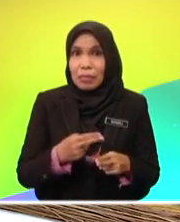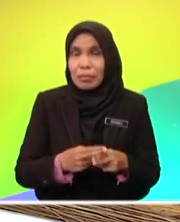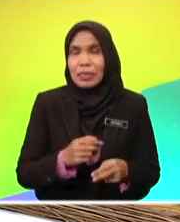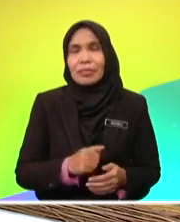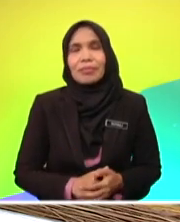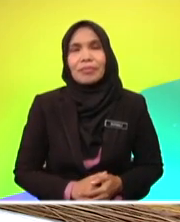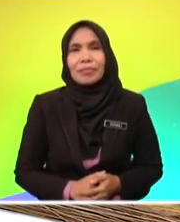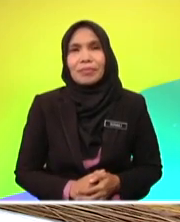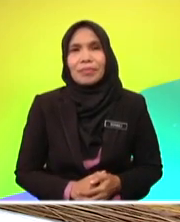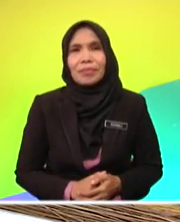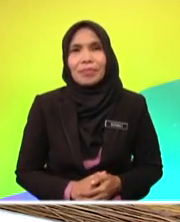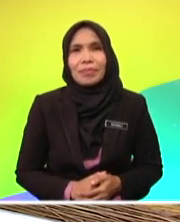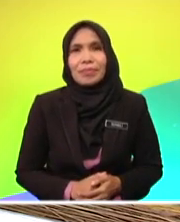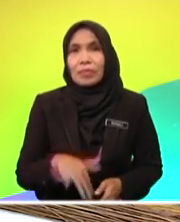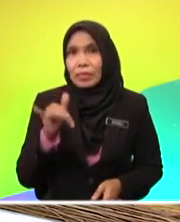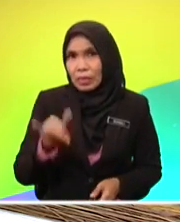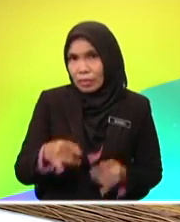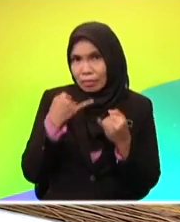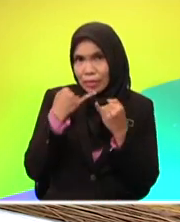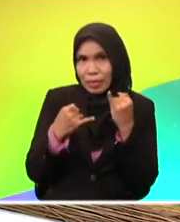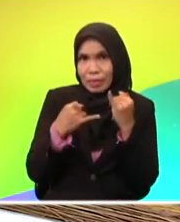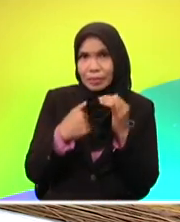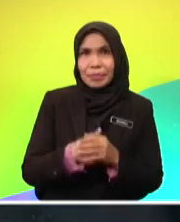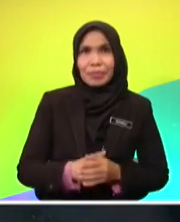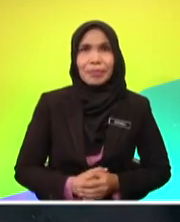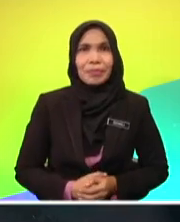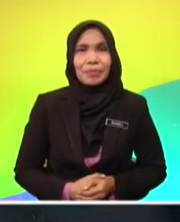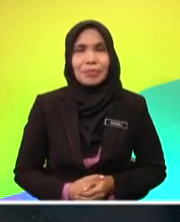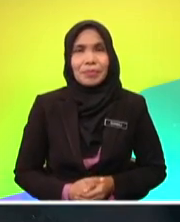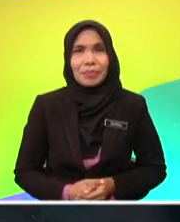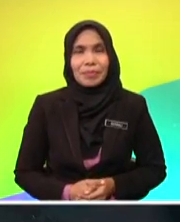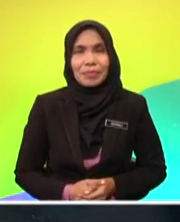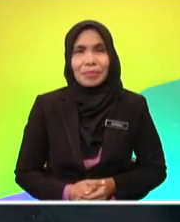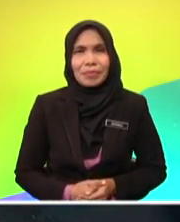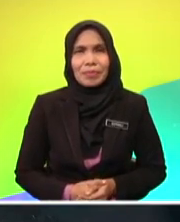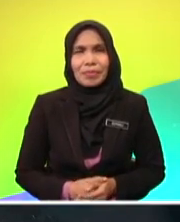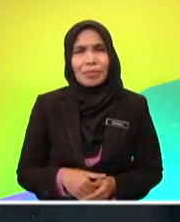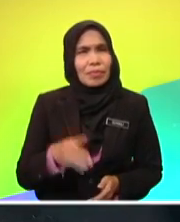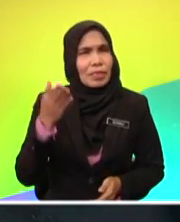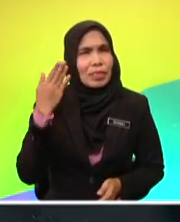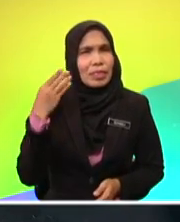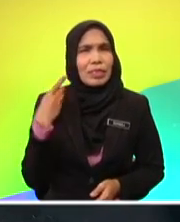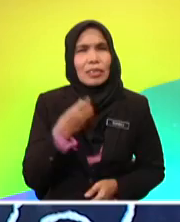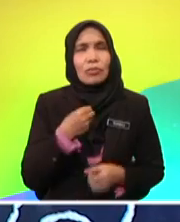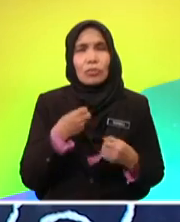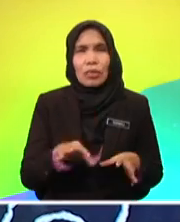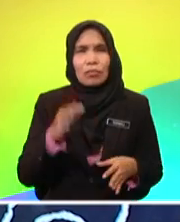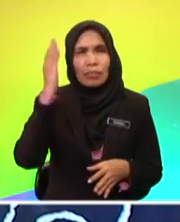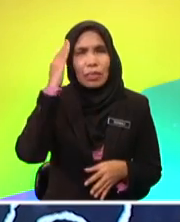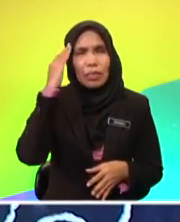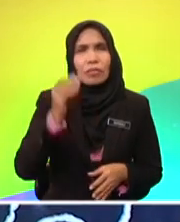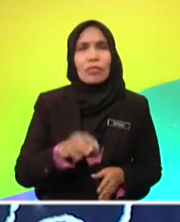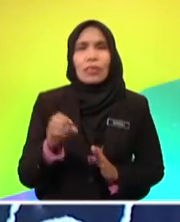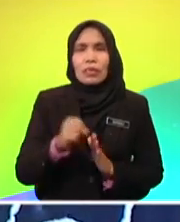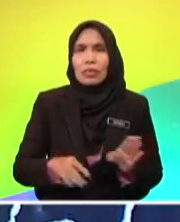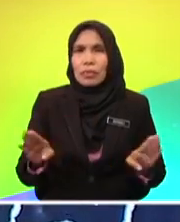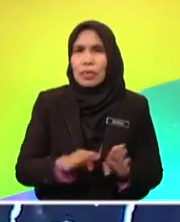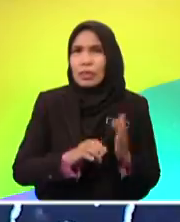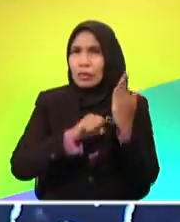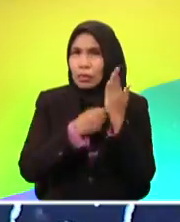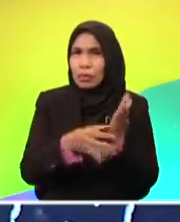yang terakhir. Baik, Cikgu. Tadi kita dah tahu sebagai sumber makanan. Kemudian kita dah tahu